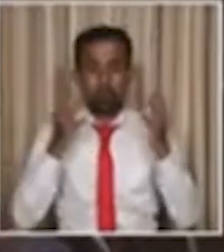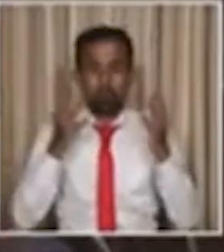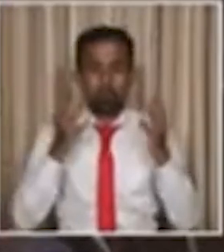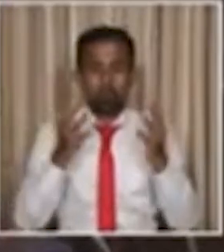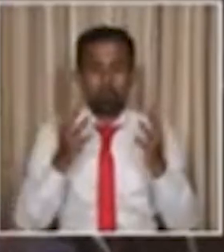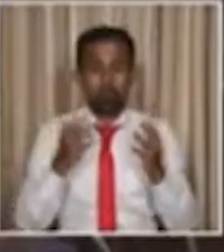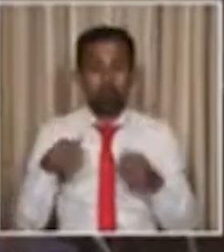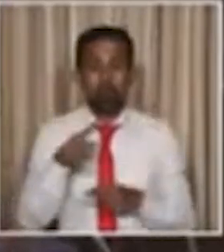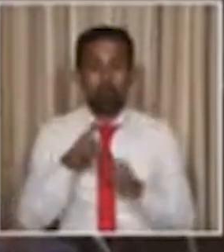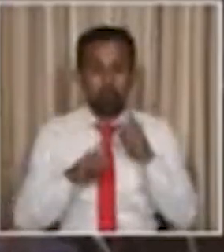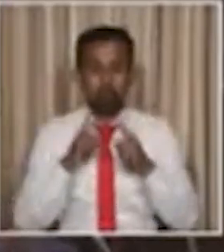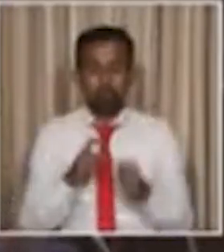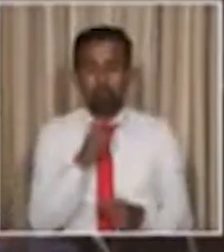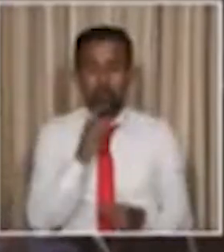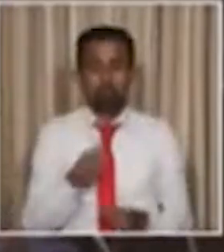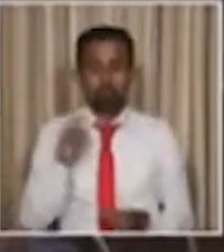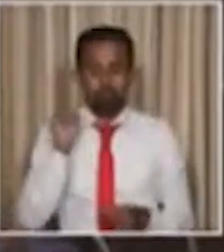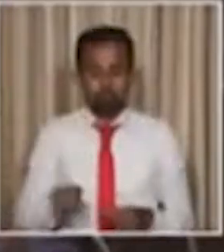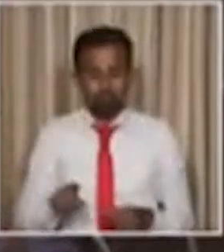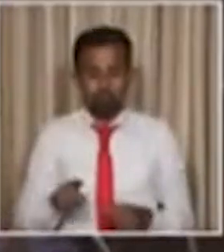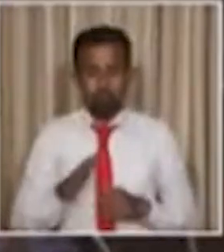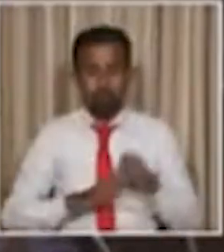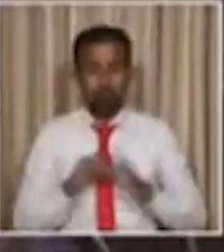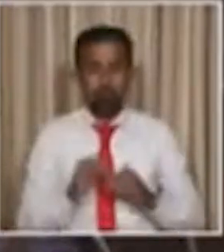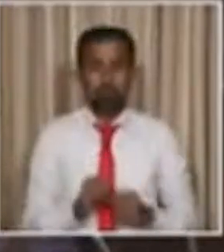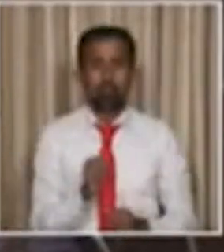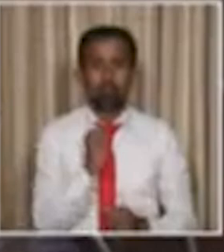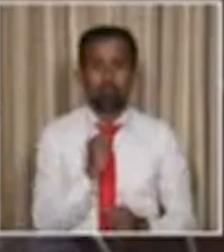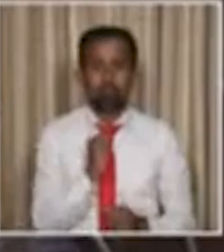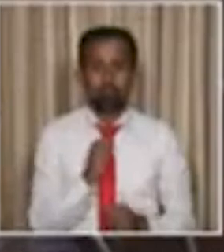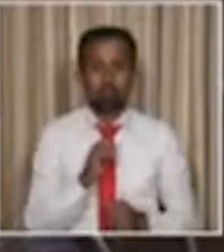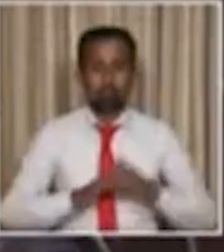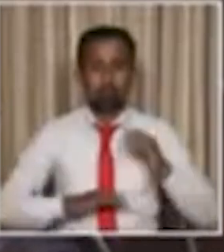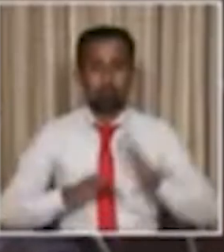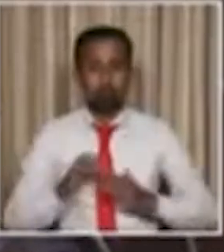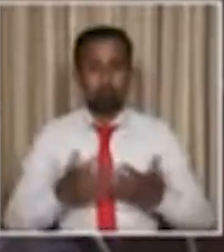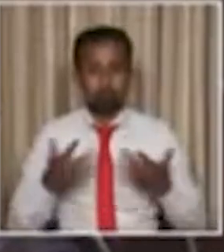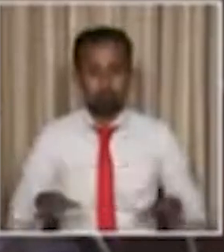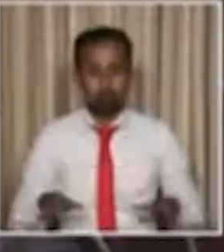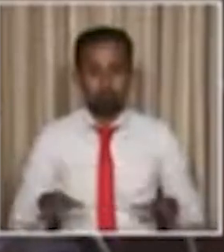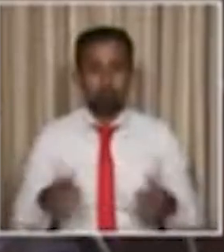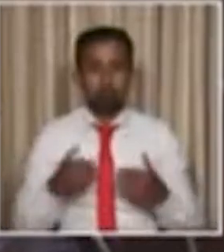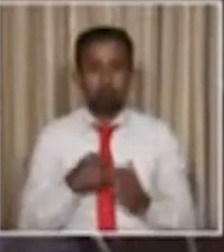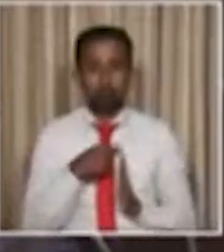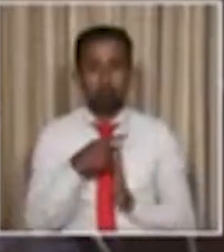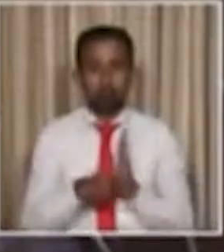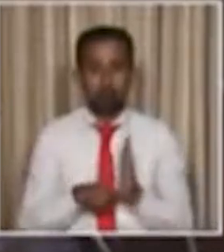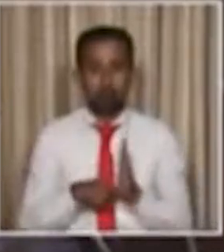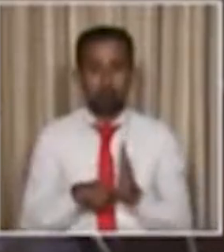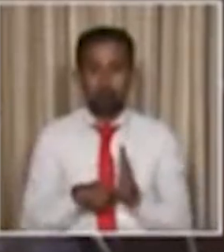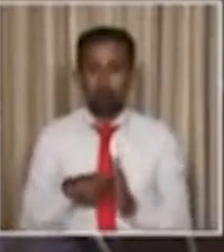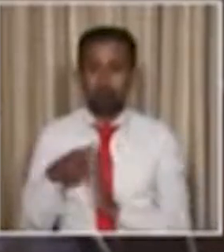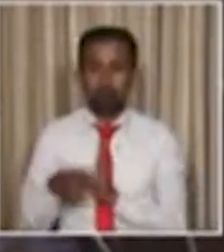සම්භාවනාවට පාවිච්චි වෙච්ච නඩු තීන්දුව දීමට භාවිතා කරේ කුමක්ද ඒ සඳහා භාවිතා වුණේ මේ අපේ රටේ මේ පුංචි